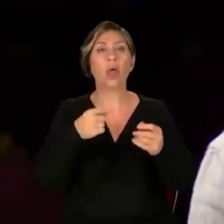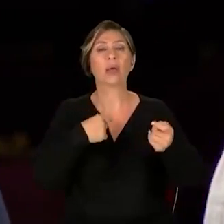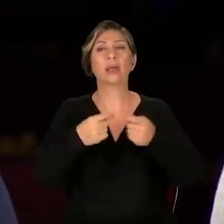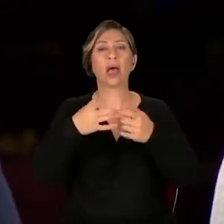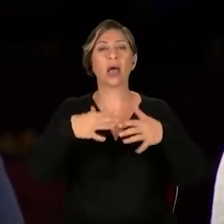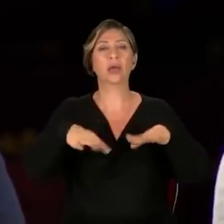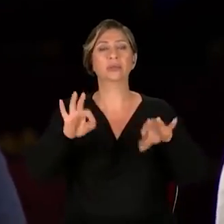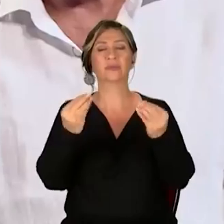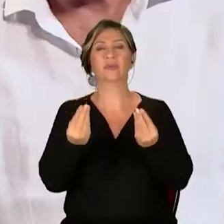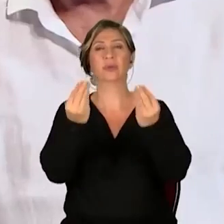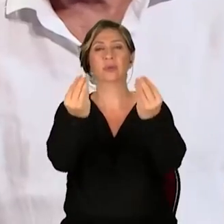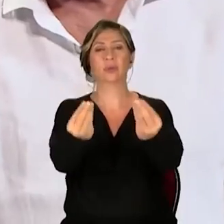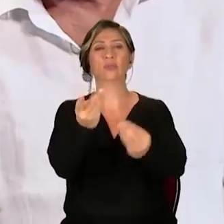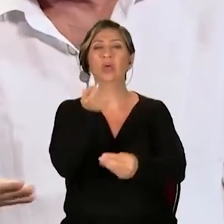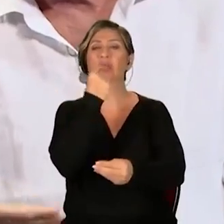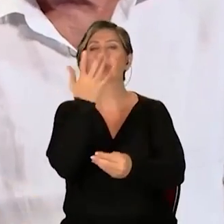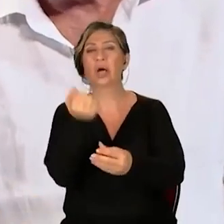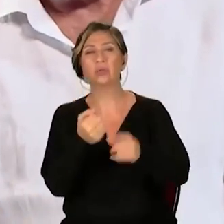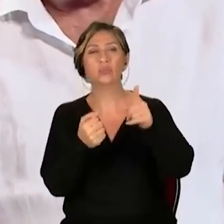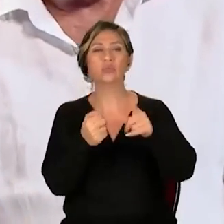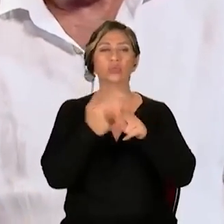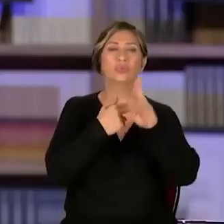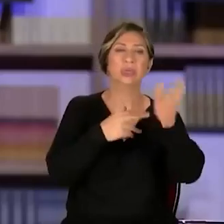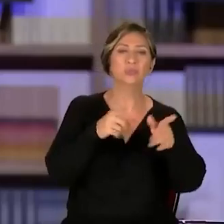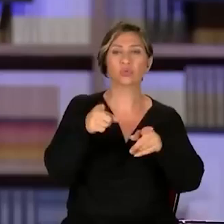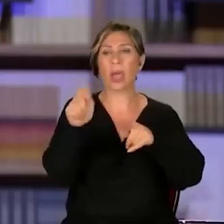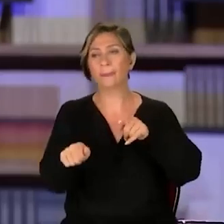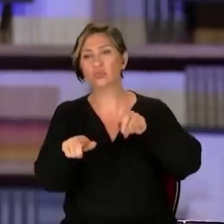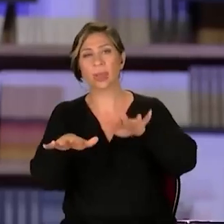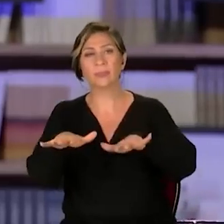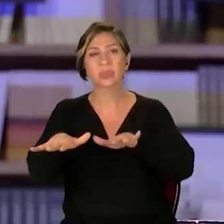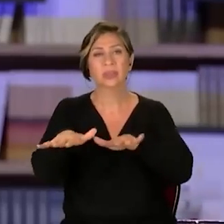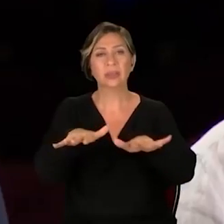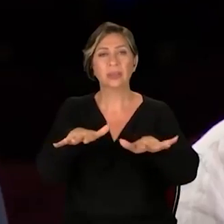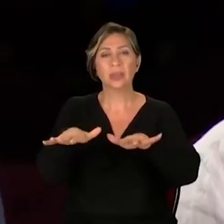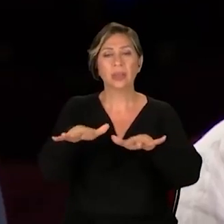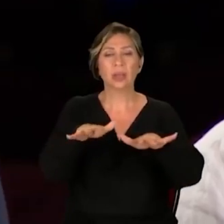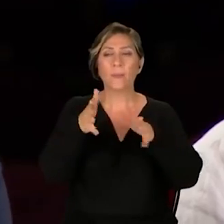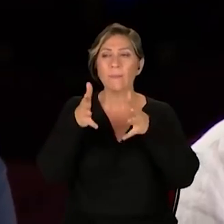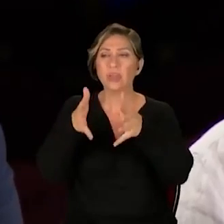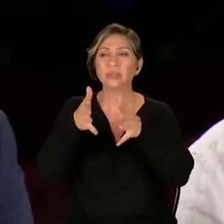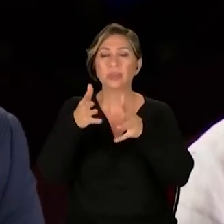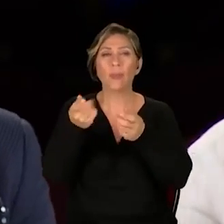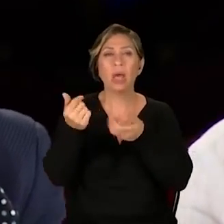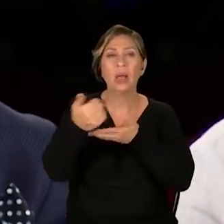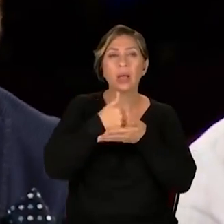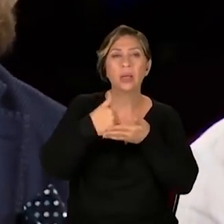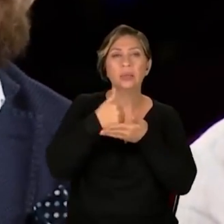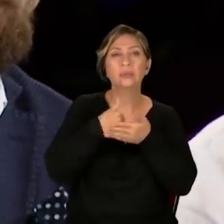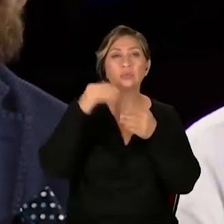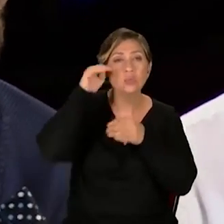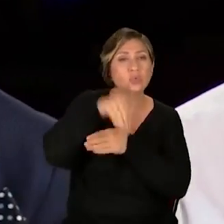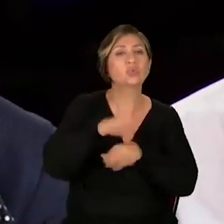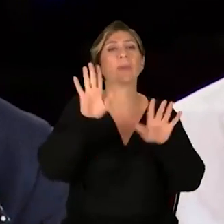için hazırlıkları yapıyor. Diyor ki sen şu ilacı al, şu kursa git, bir şey yap. Onun tetiklediği ve beslediği bir kanal var. Ona